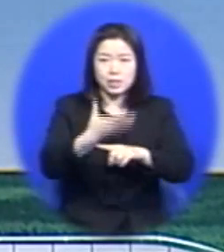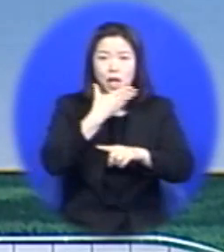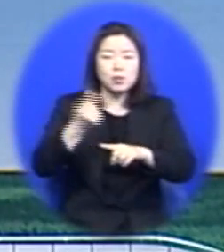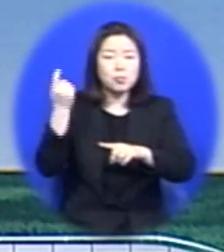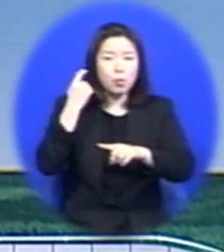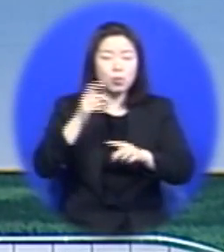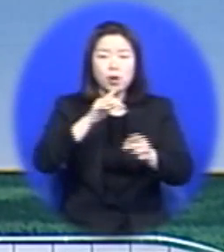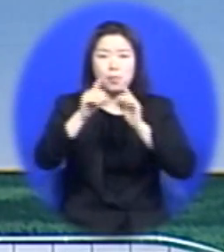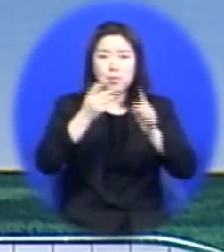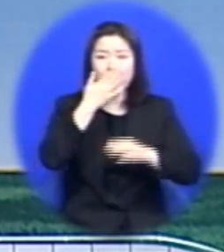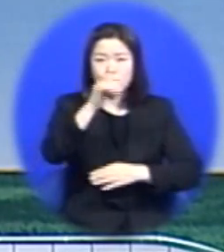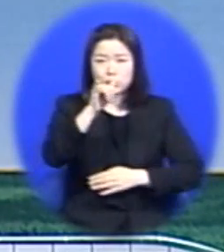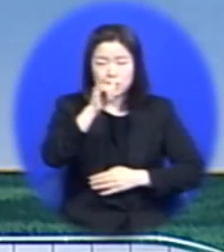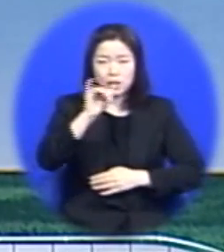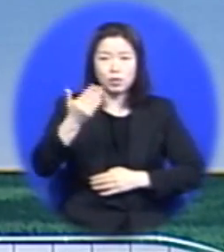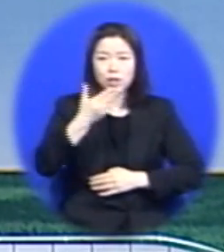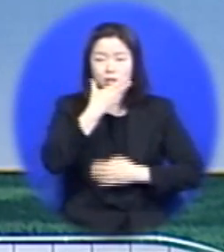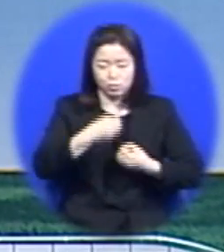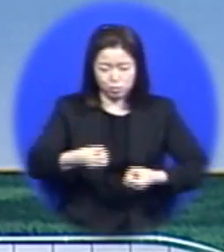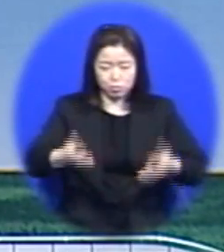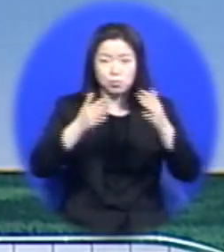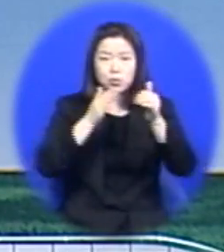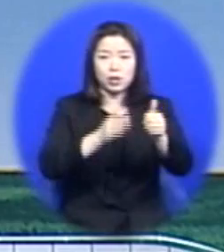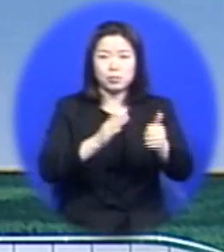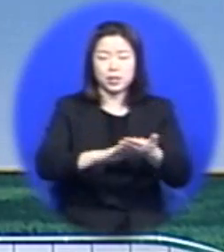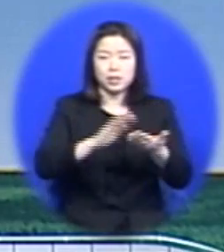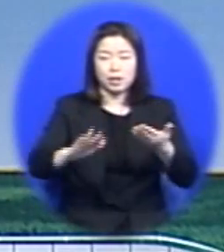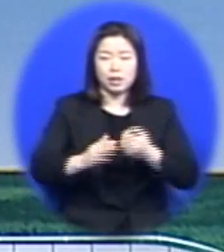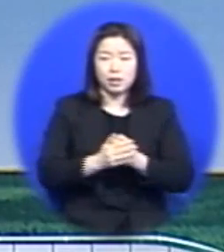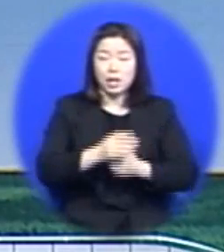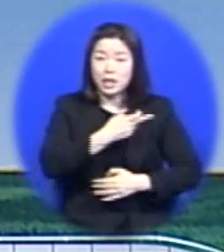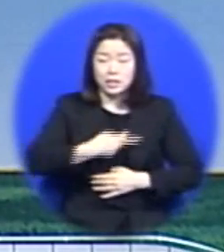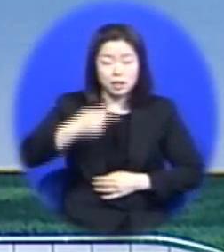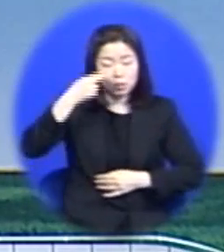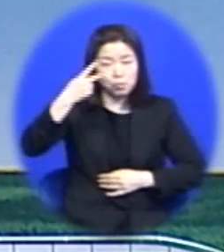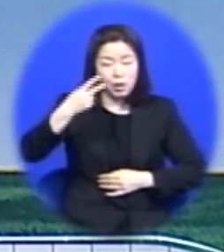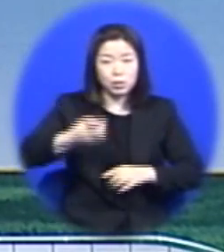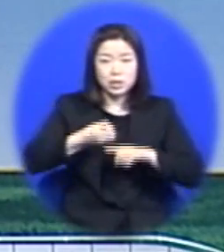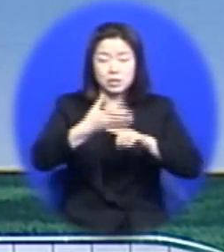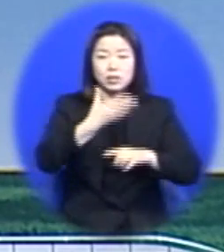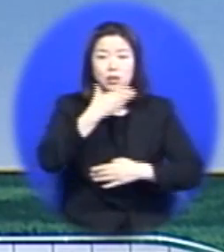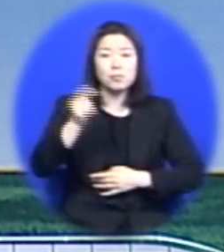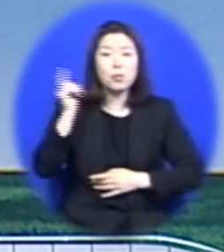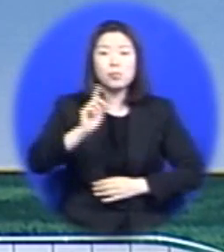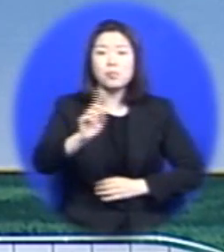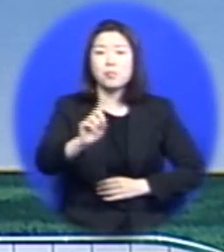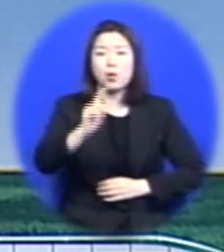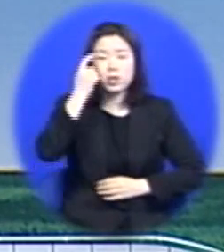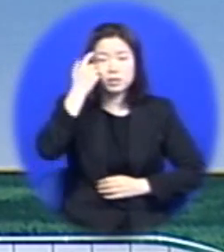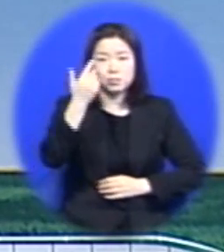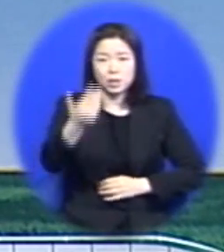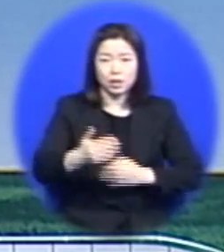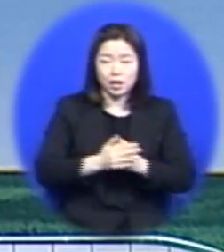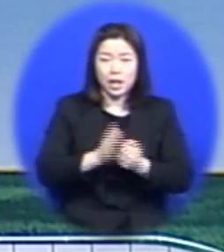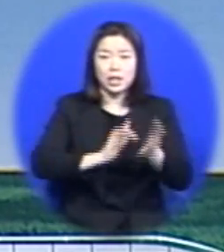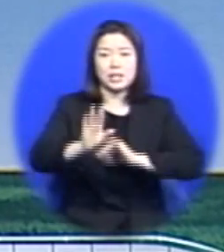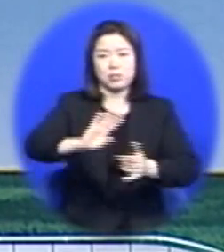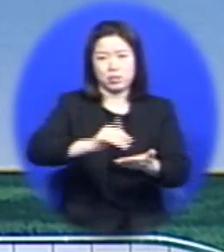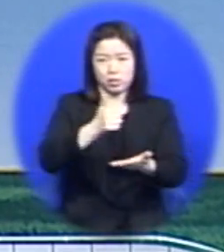그렇게 말할 수 있게 되기를 축복합니다. 사도 바울이 전하는 복음은 어떤 복음이었습니까? 예수